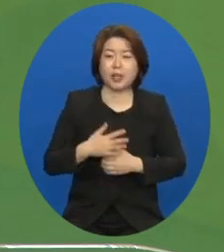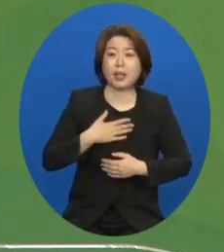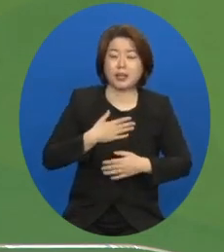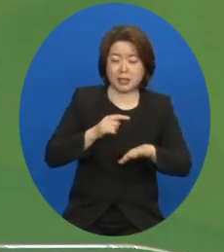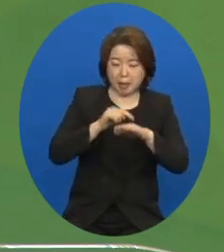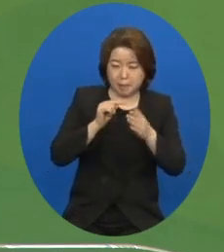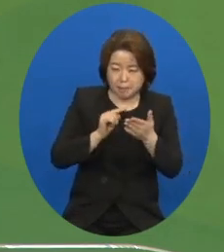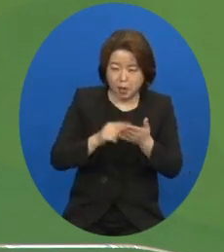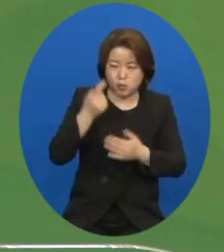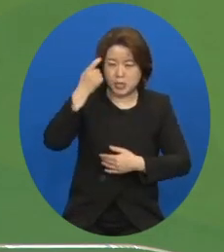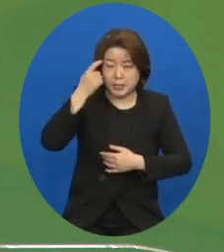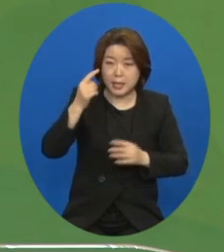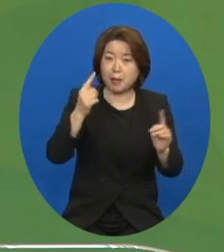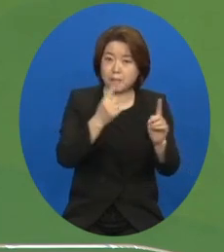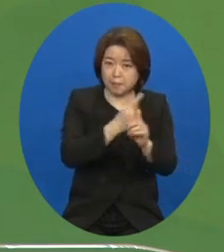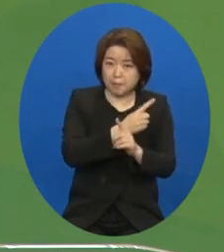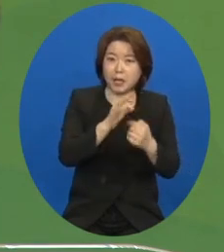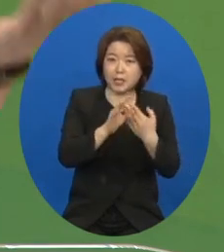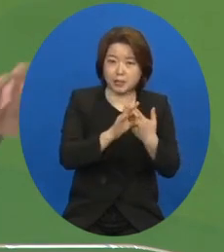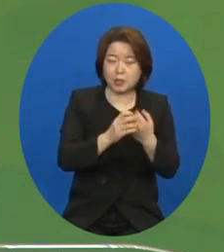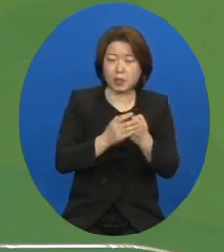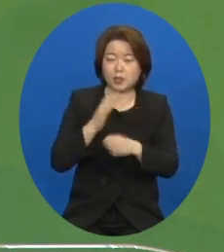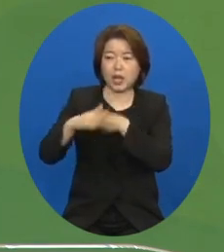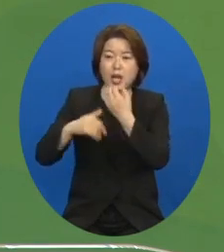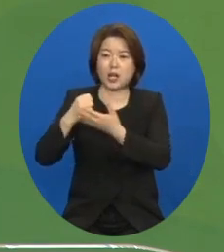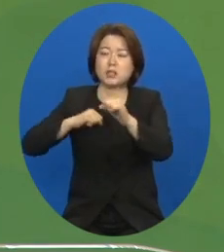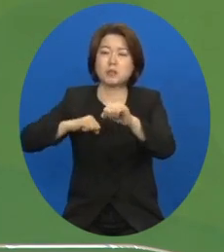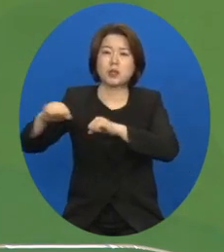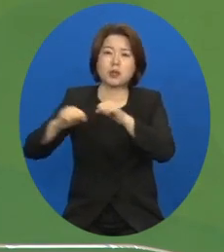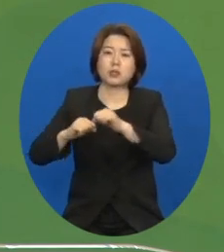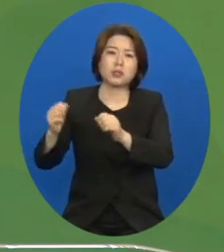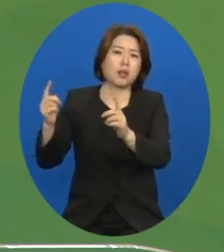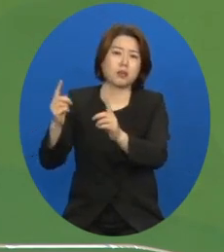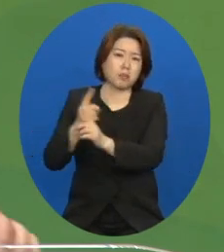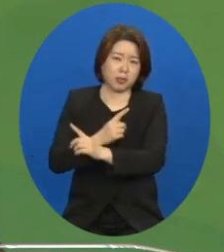생각이 달라지면 하나님의 역사가 달라집니다.